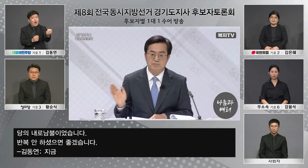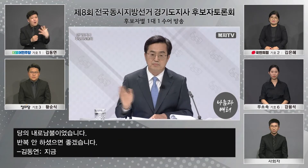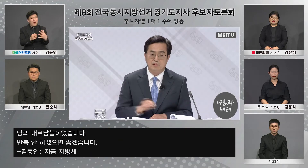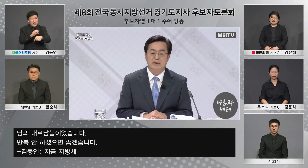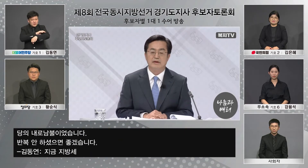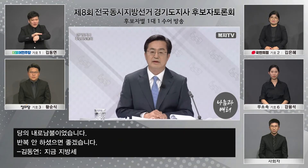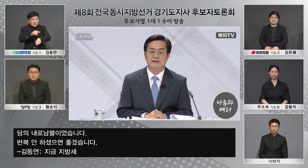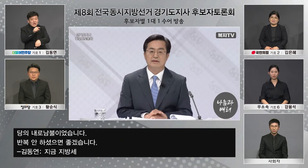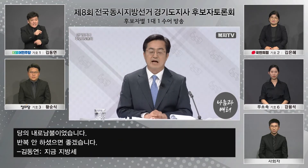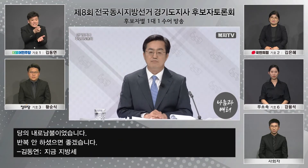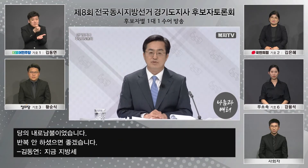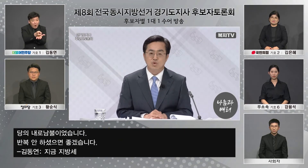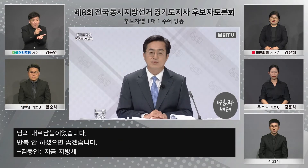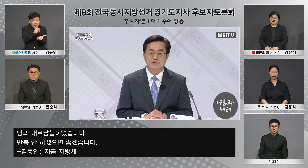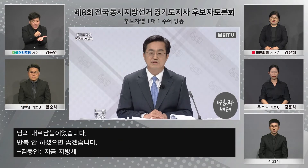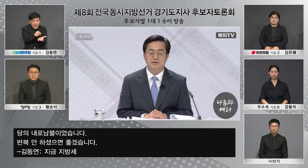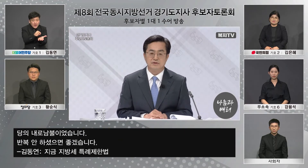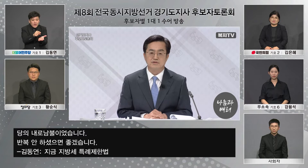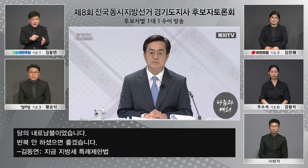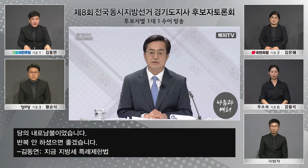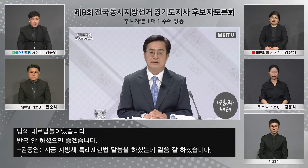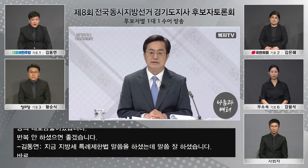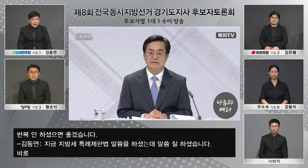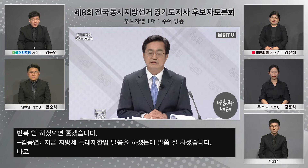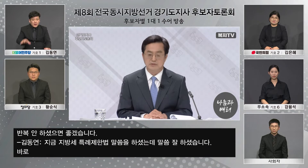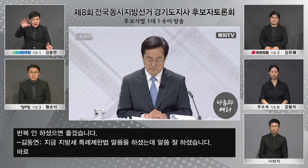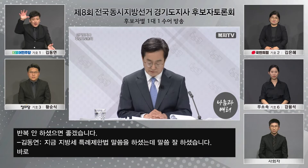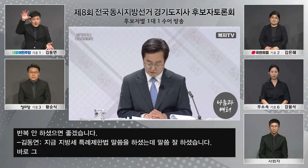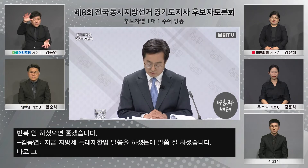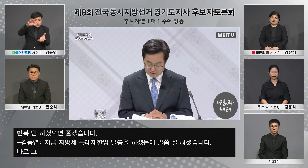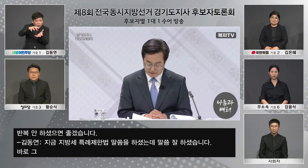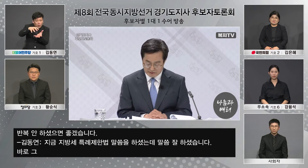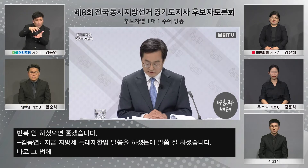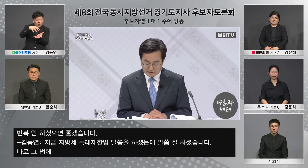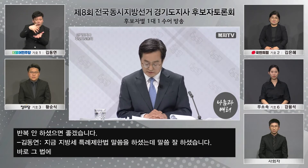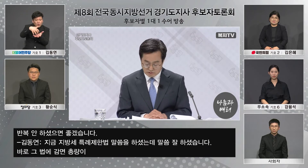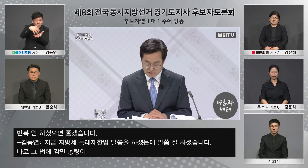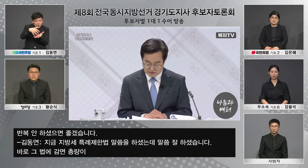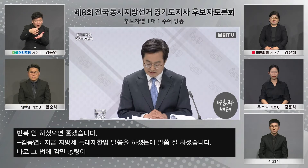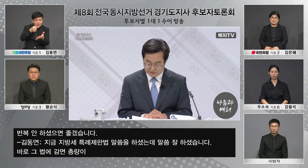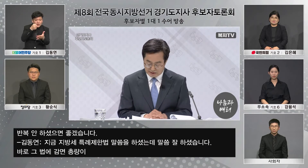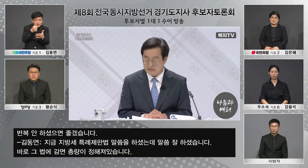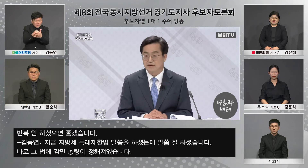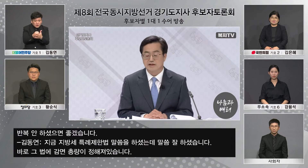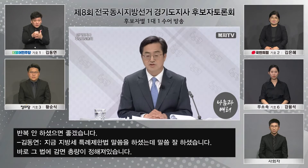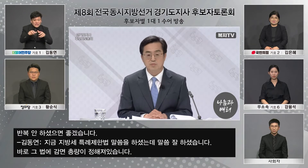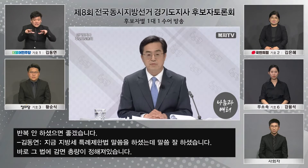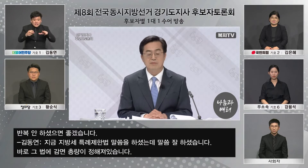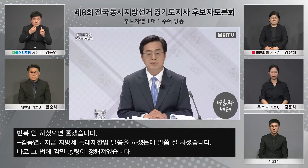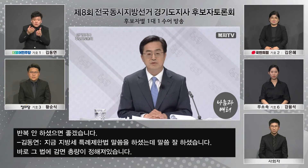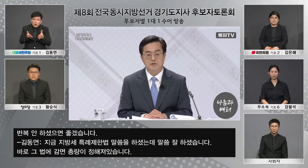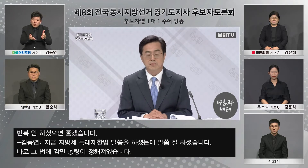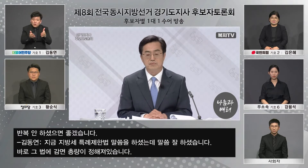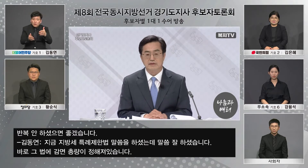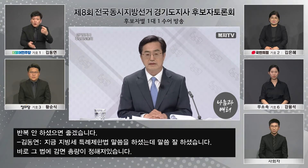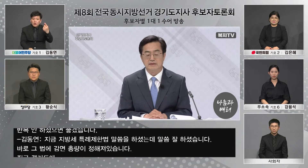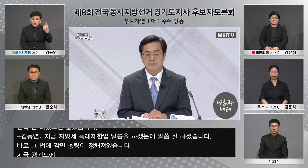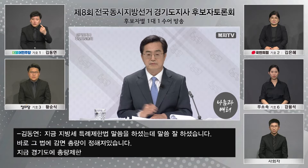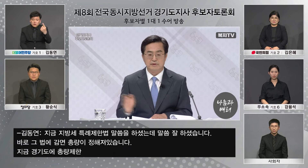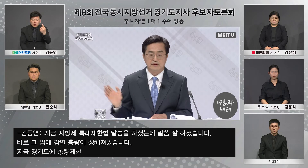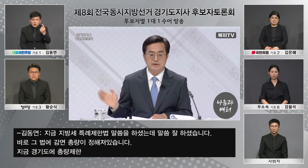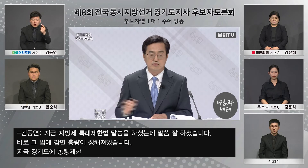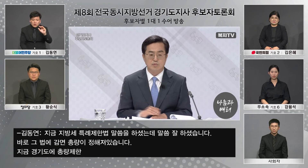그 법에 감면 총량이 정해져 있습니다. 지금 경기도의 총량 제한 다 계산해서 한 1,800억